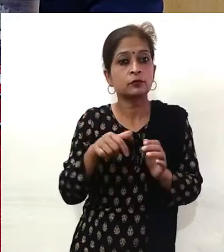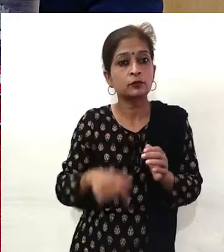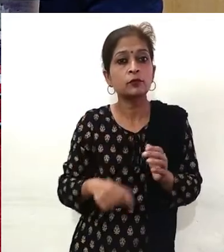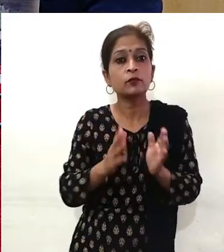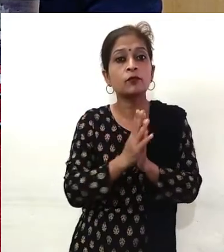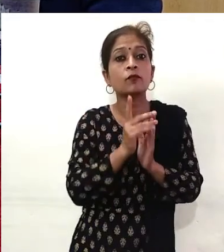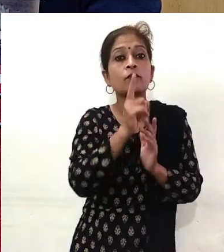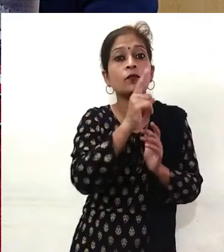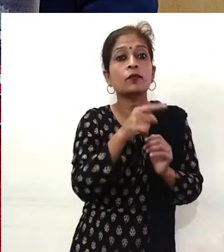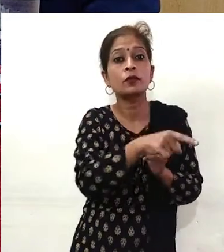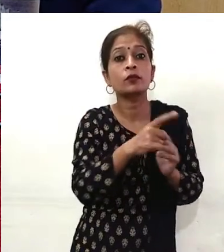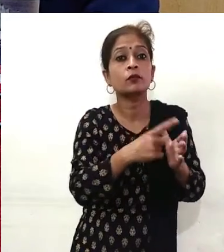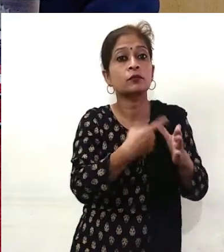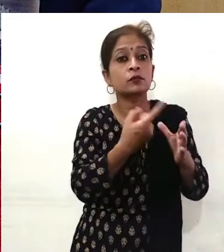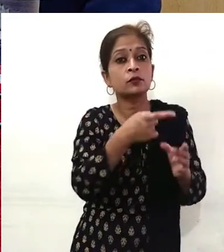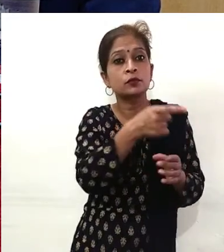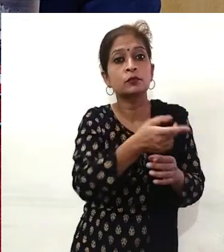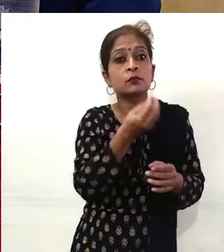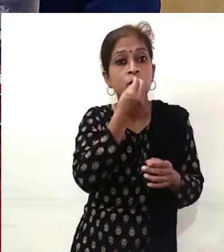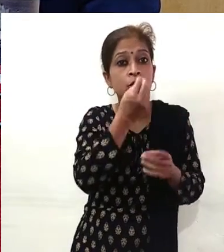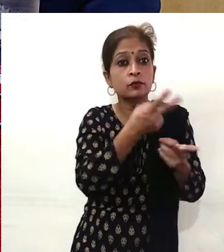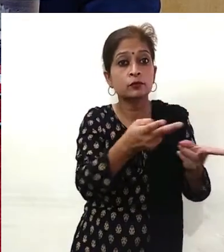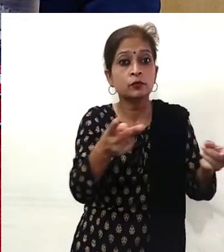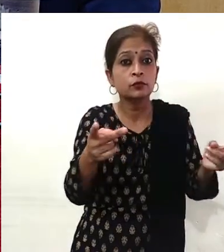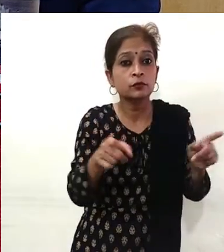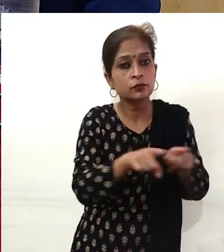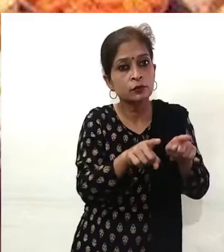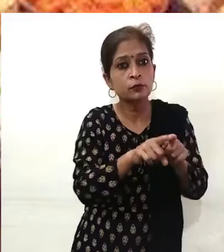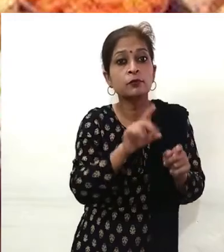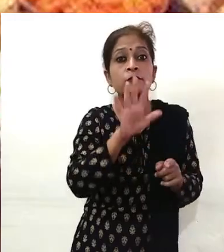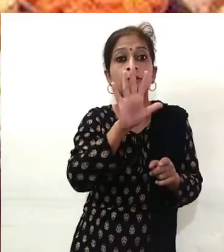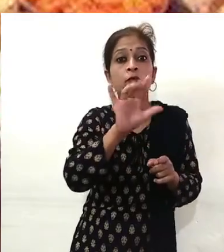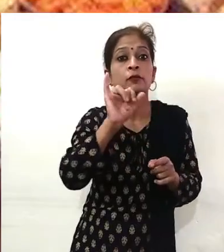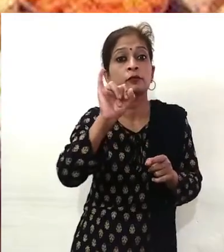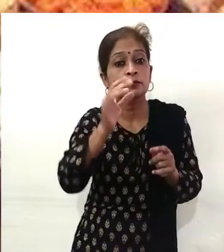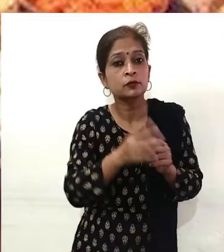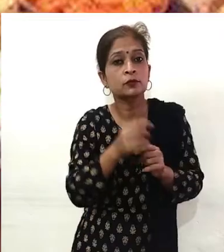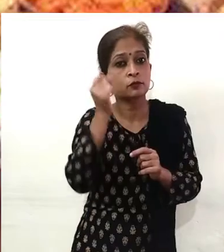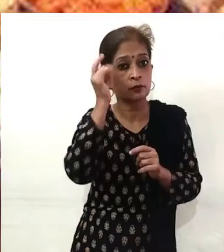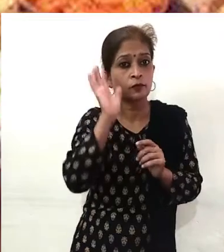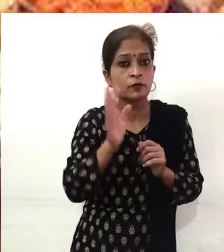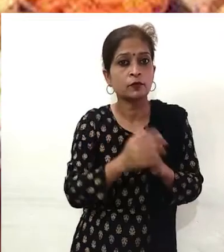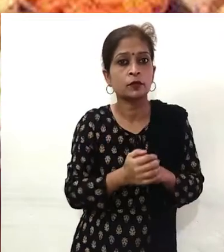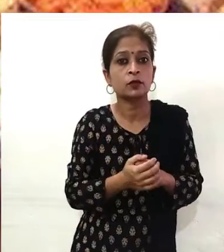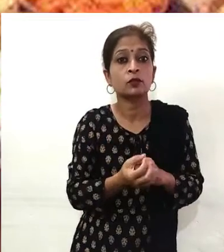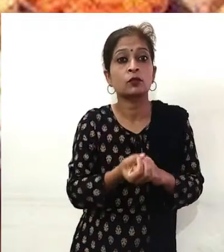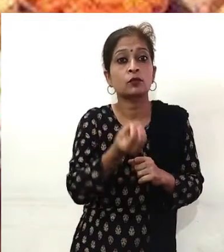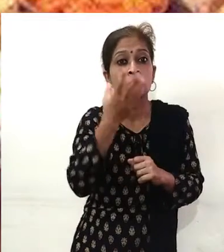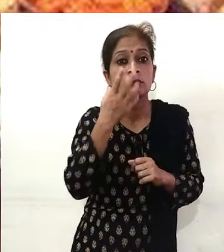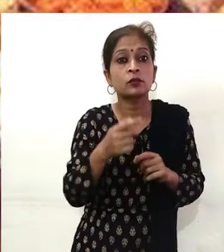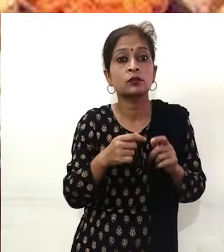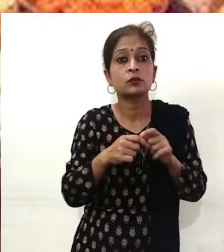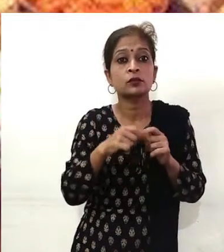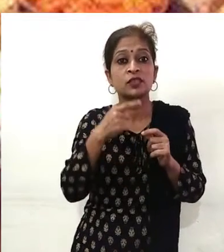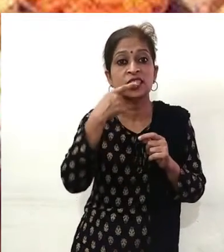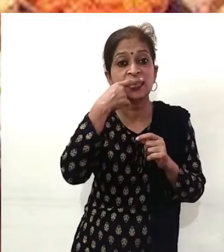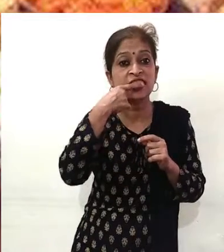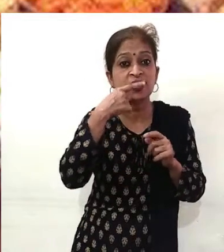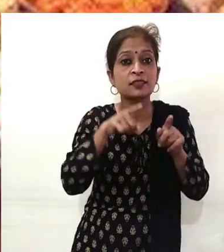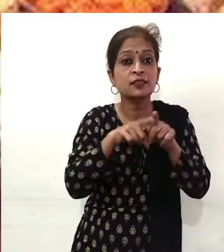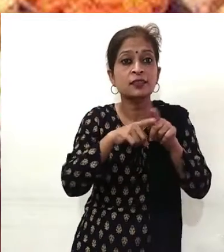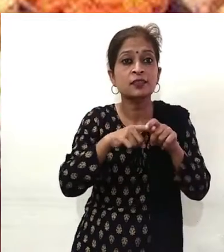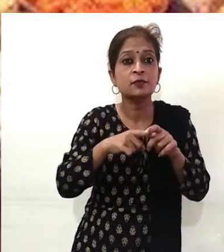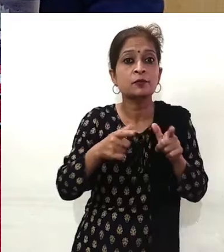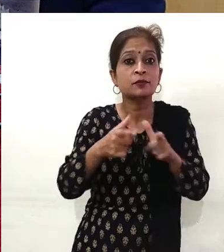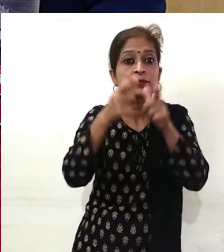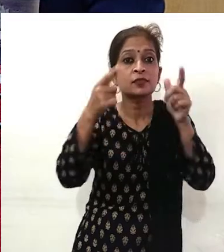वो जगन्नाथ जी के 56 भोग से पता चल जाएगा आपको। सुबह किस लकड़ी से दतवन करना चाहिए, 12 तरह के